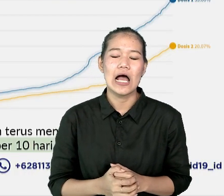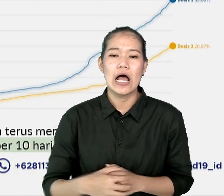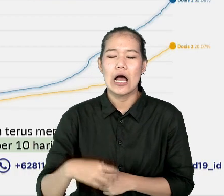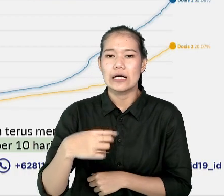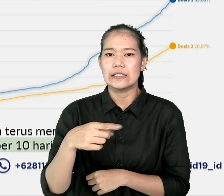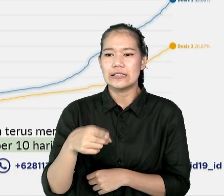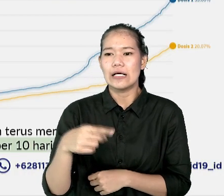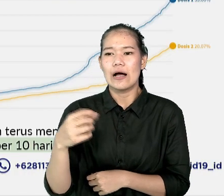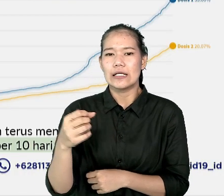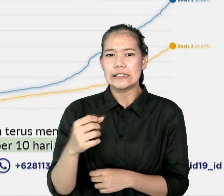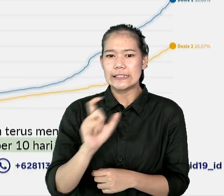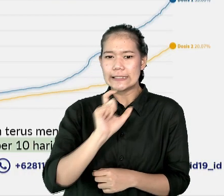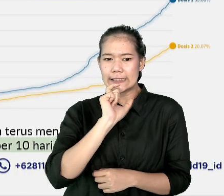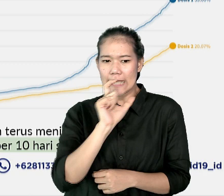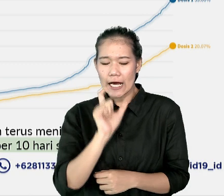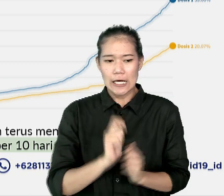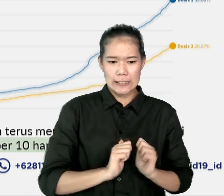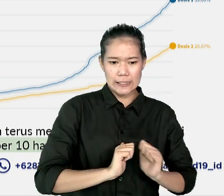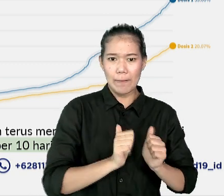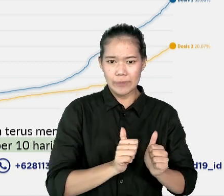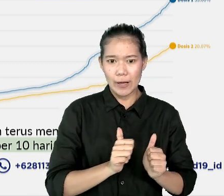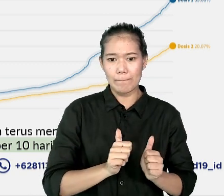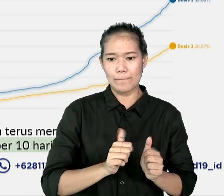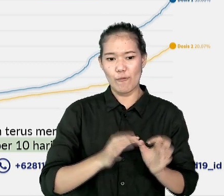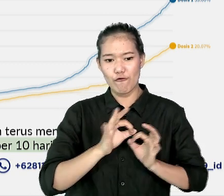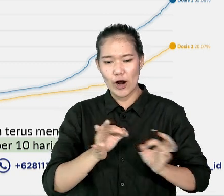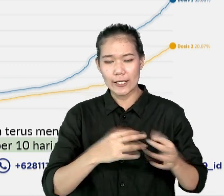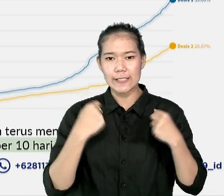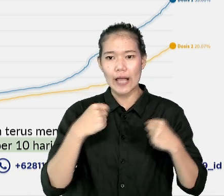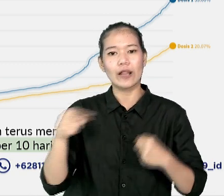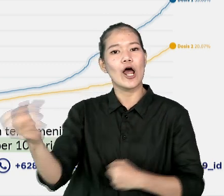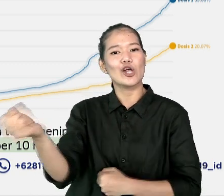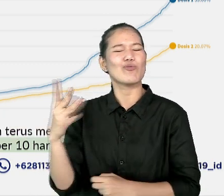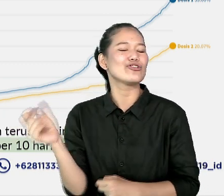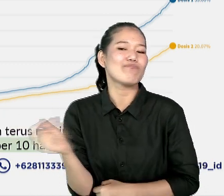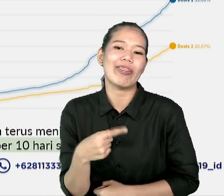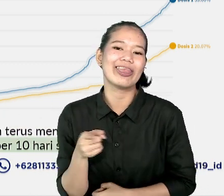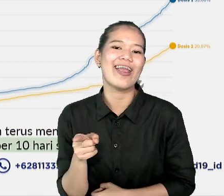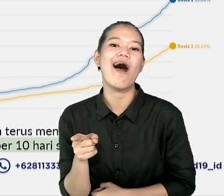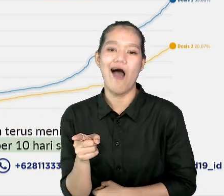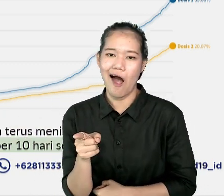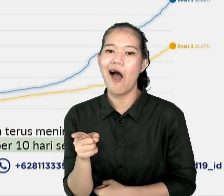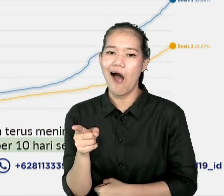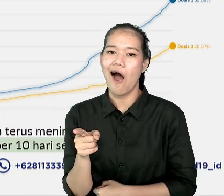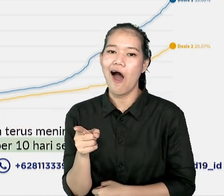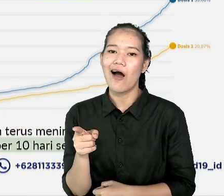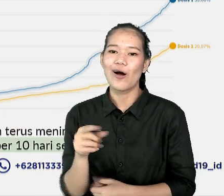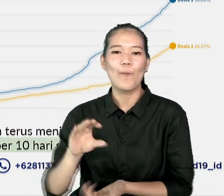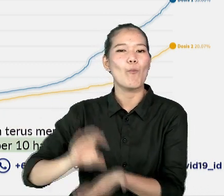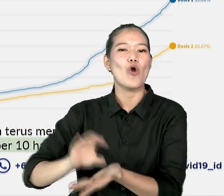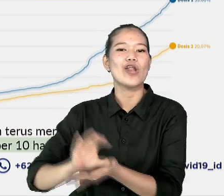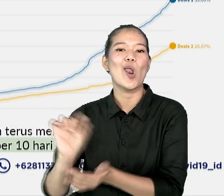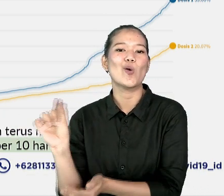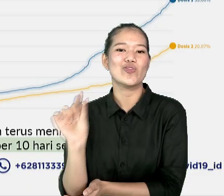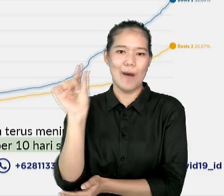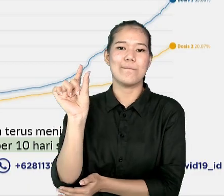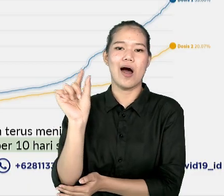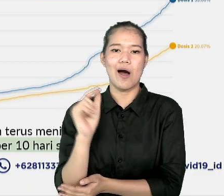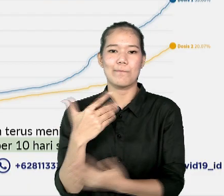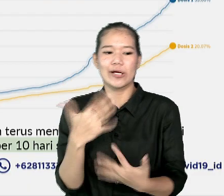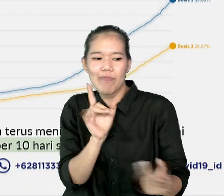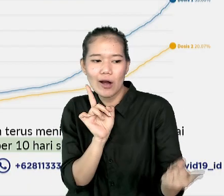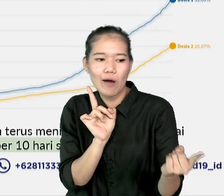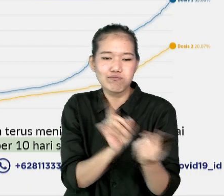cepat dalam peningkatan kesiapan fasilitas kesehatan juga menjadi modal utama dalam menghadapi